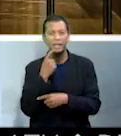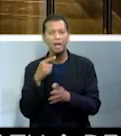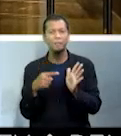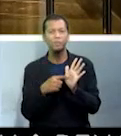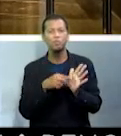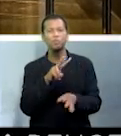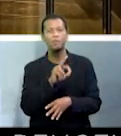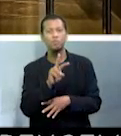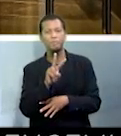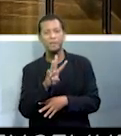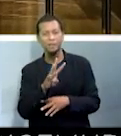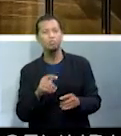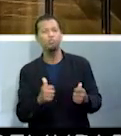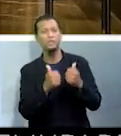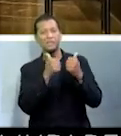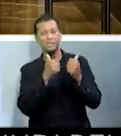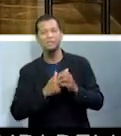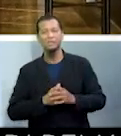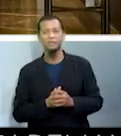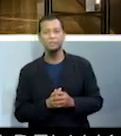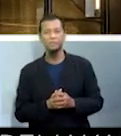pemilu 2024 ke depan